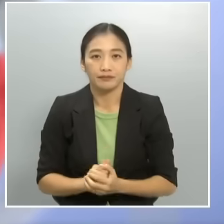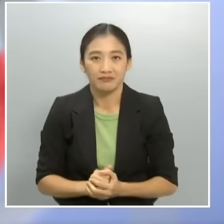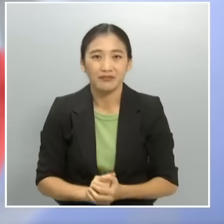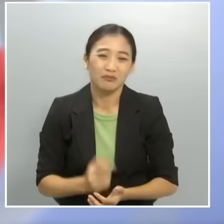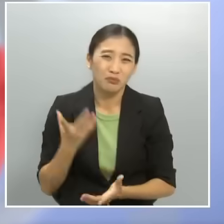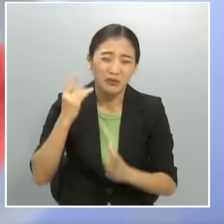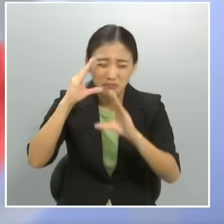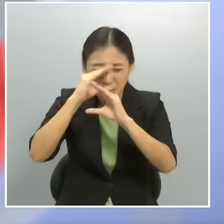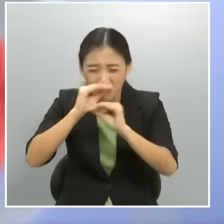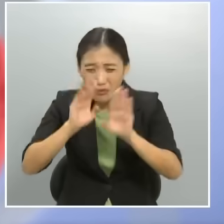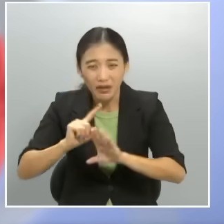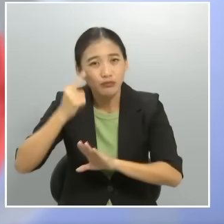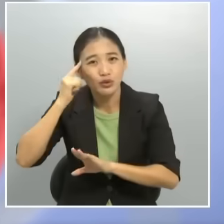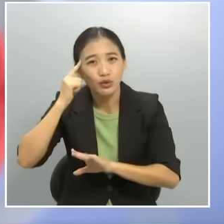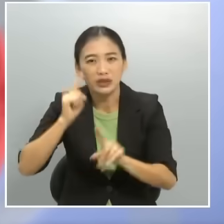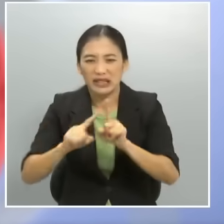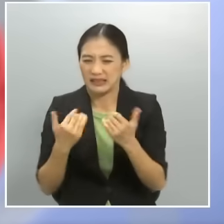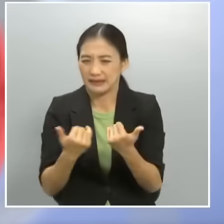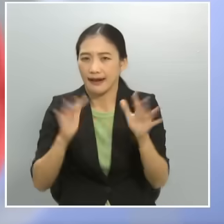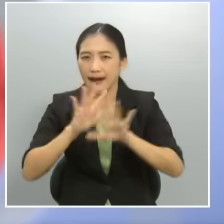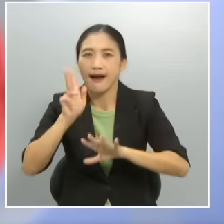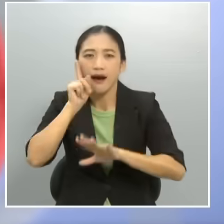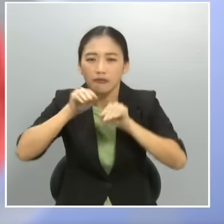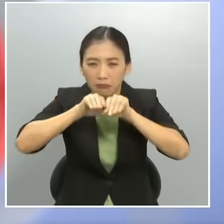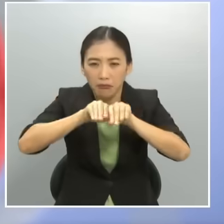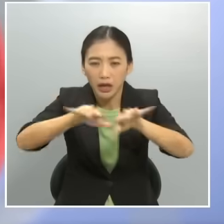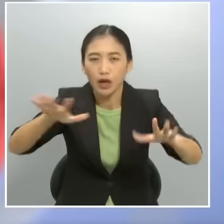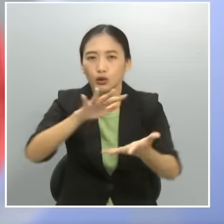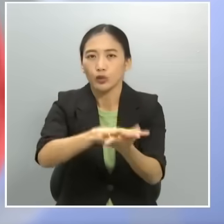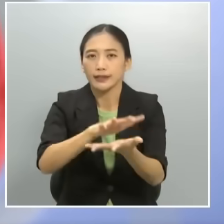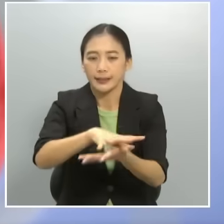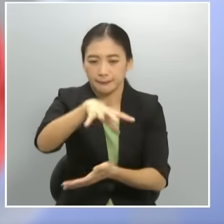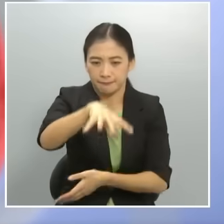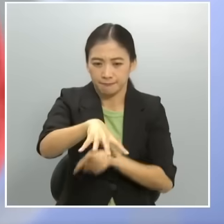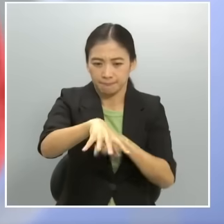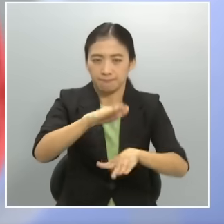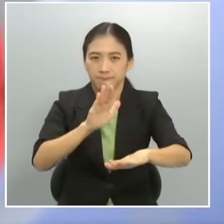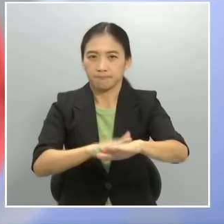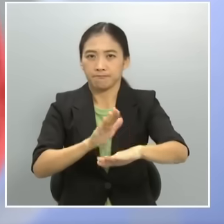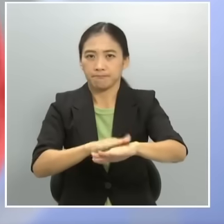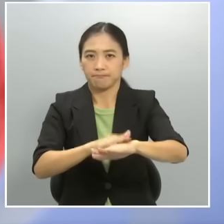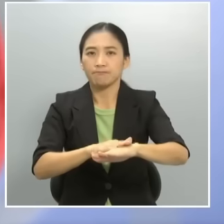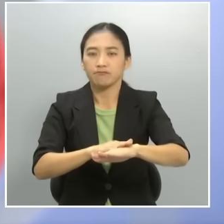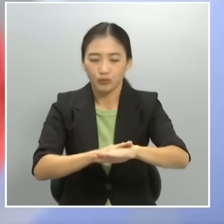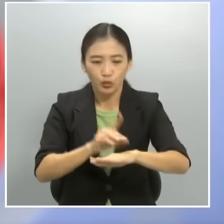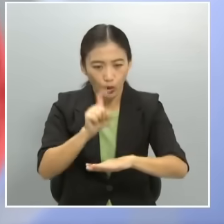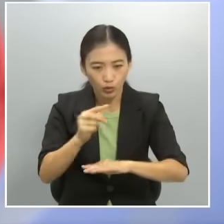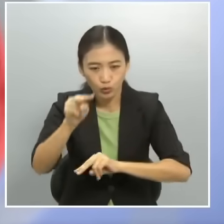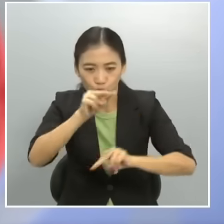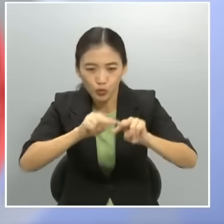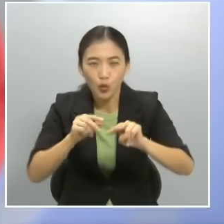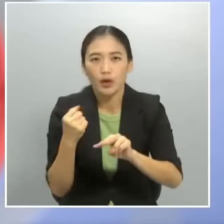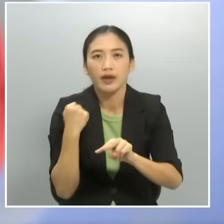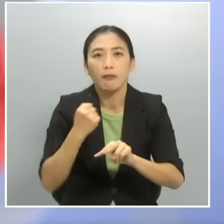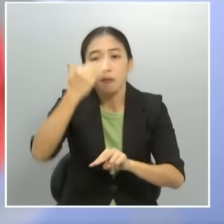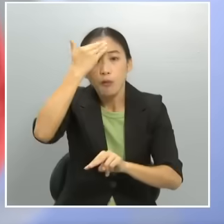จจะต้องเข้มงวดอีกสักนิดนึง ค ือก็พยายามเข้าใจนะว่าเออเขาเห็นว่าเขามากับคุณแม่บ่อยๆอะไรอย่างเงี้ยแล้วเด็กเรียก